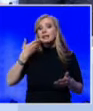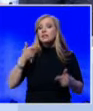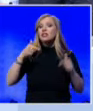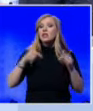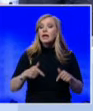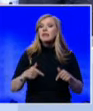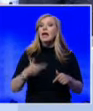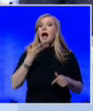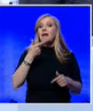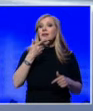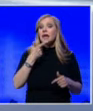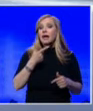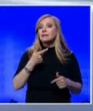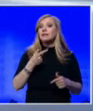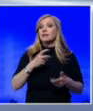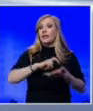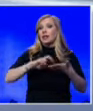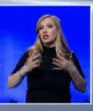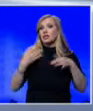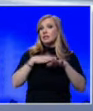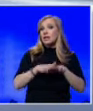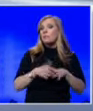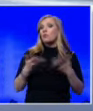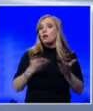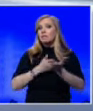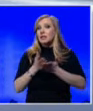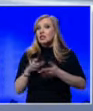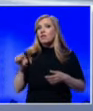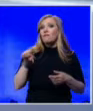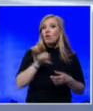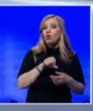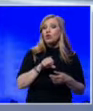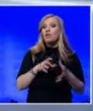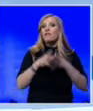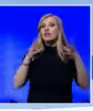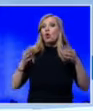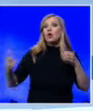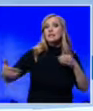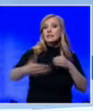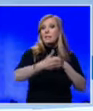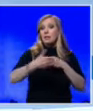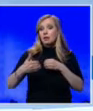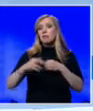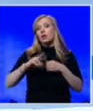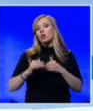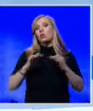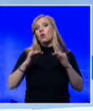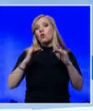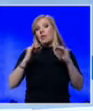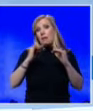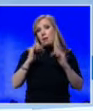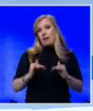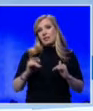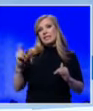тази африканска данъчна система по някакъв начин води до висока събираемост или до намаляване на сивата